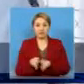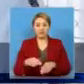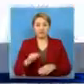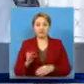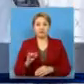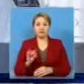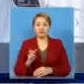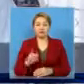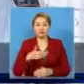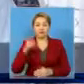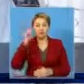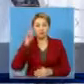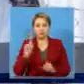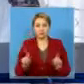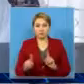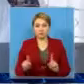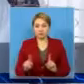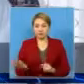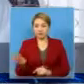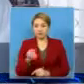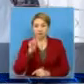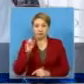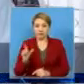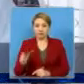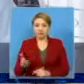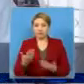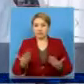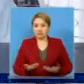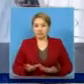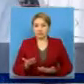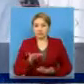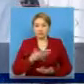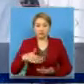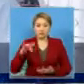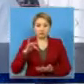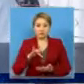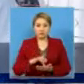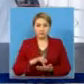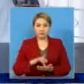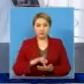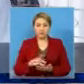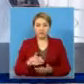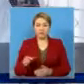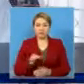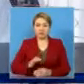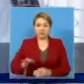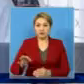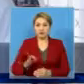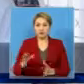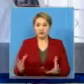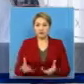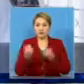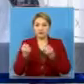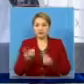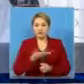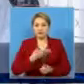результатами. Мы думаем, что вся молодежь, все жители нашего города, нашего региона поддержат нас